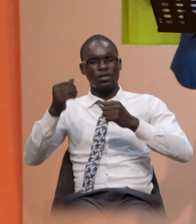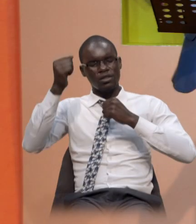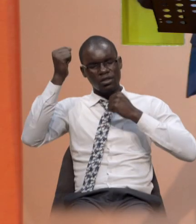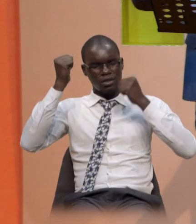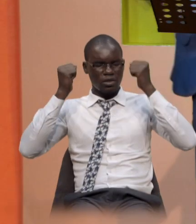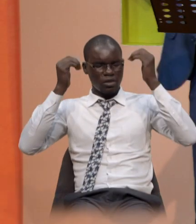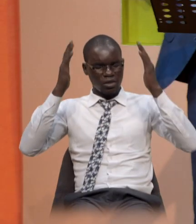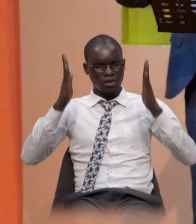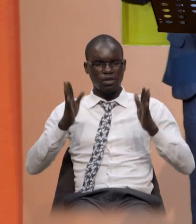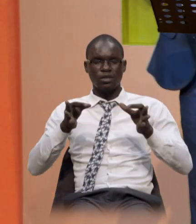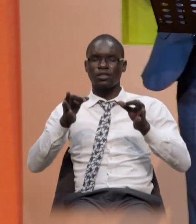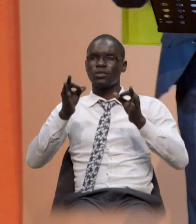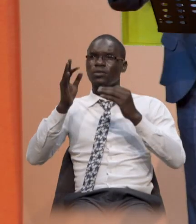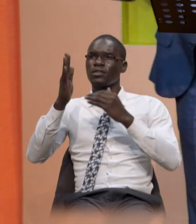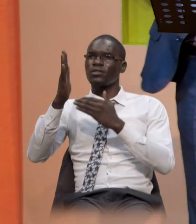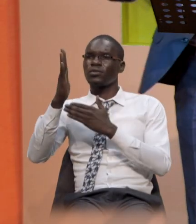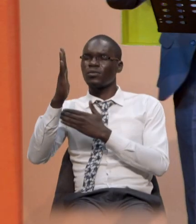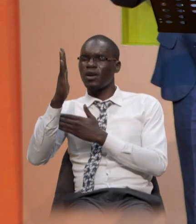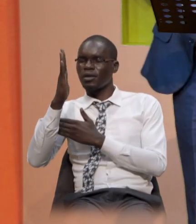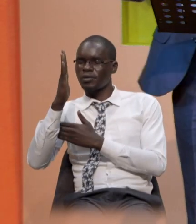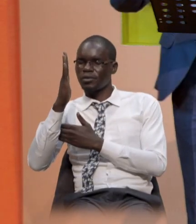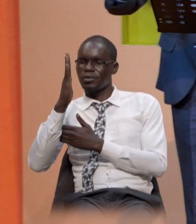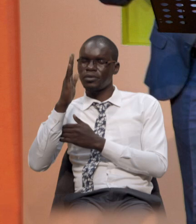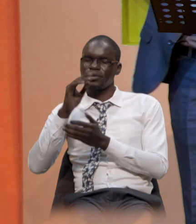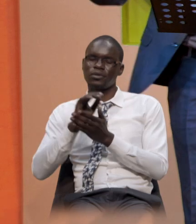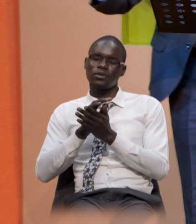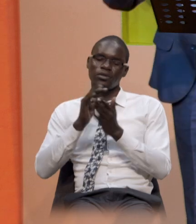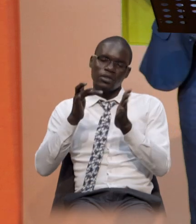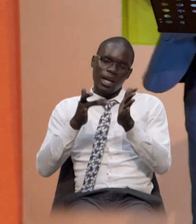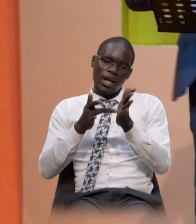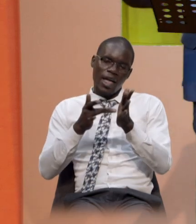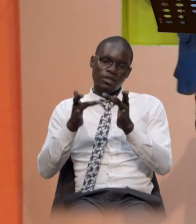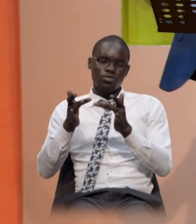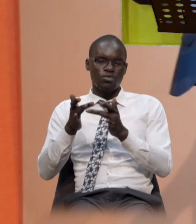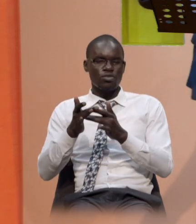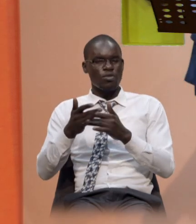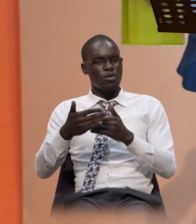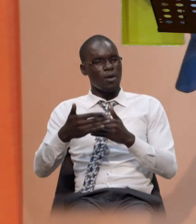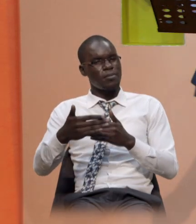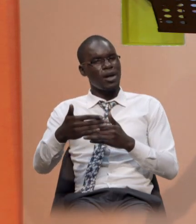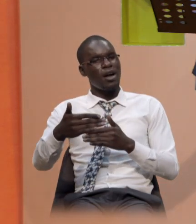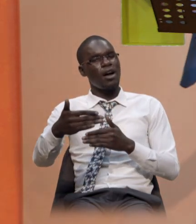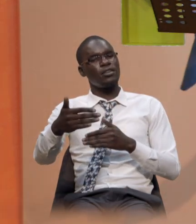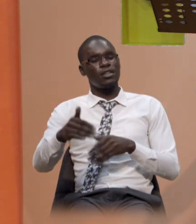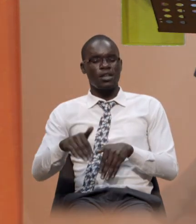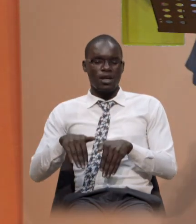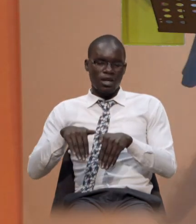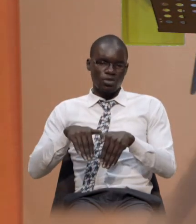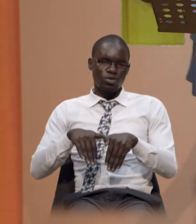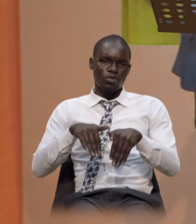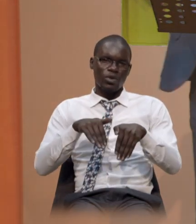Twendeni askari watu wa Mungu. Yesu yuko